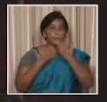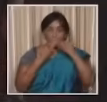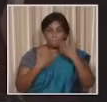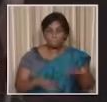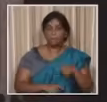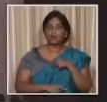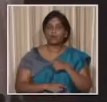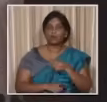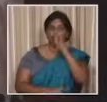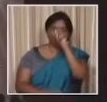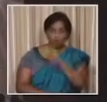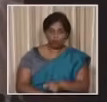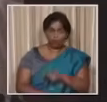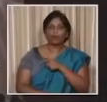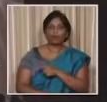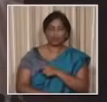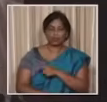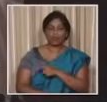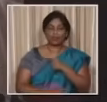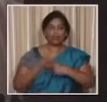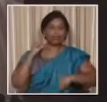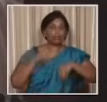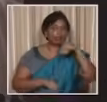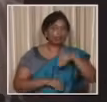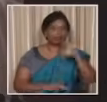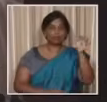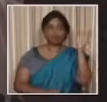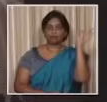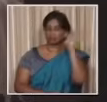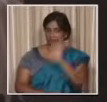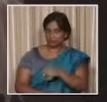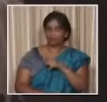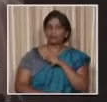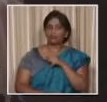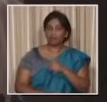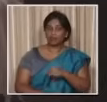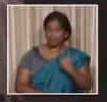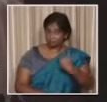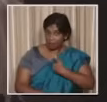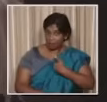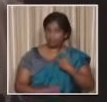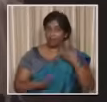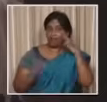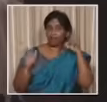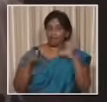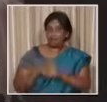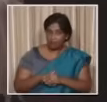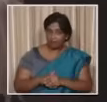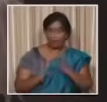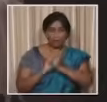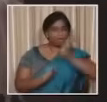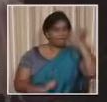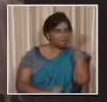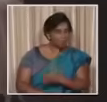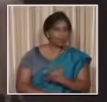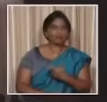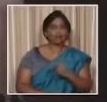ඒ ටීවත් පාස් නැති පුද්ගලෙක්ව දේශපාලනික වශයෙන් පත් කරලා මටත් මගේ බිරිඳටත් මඩ